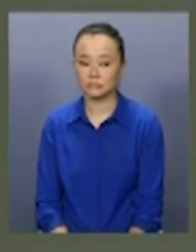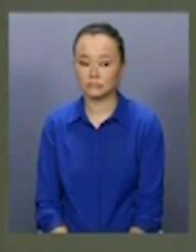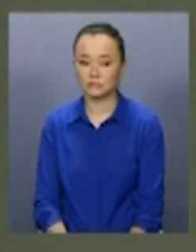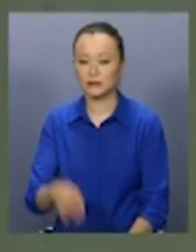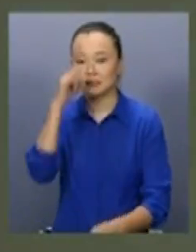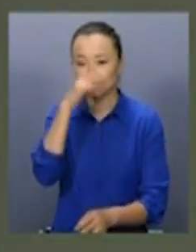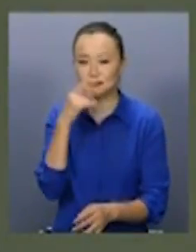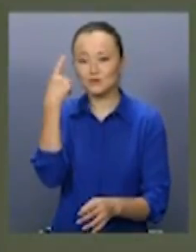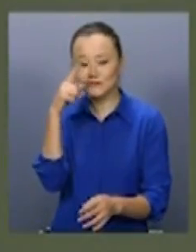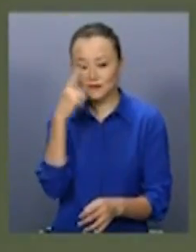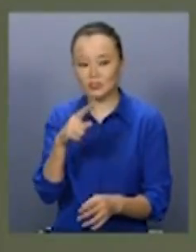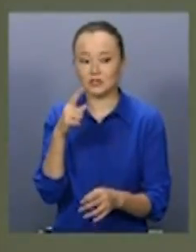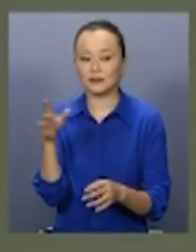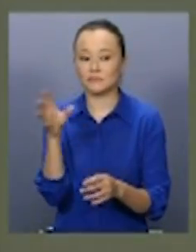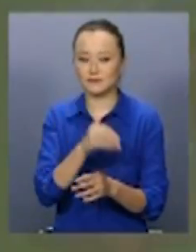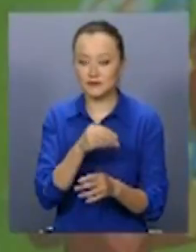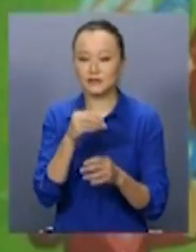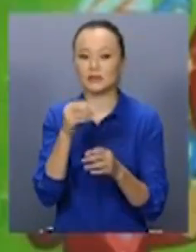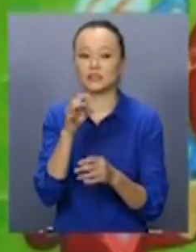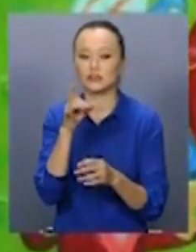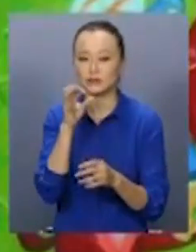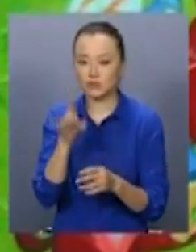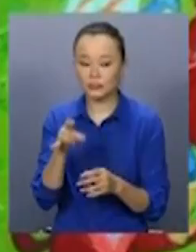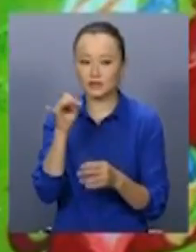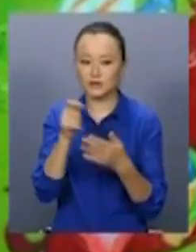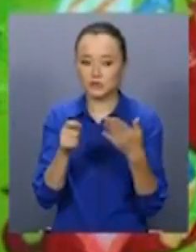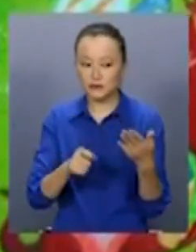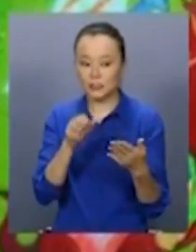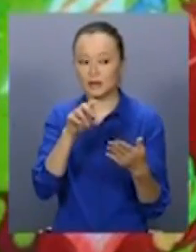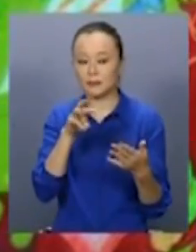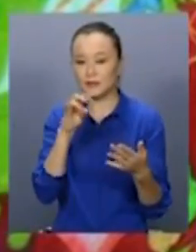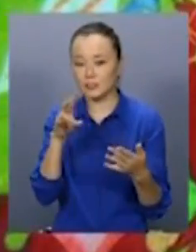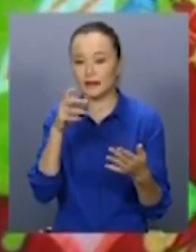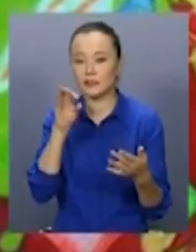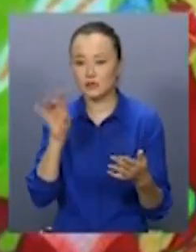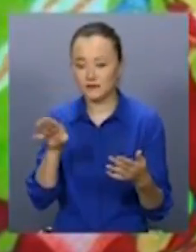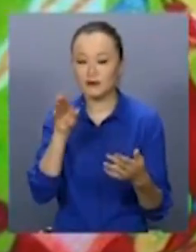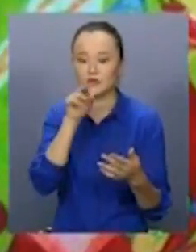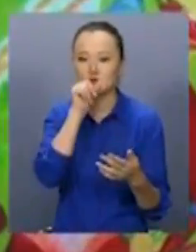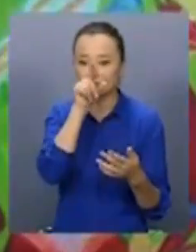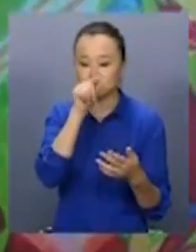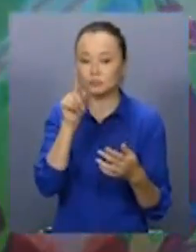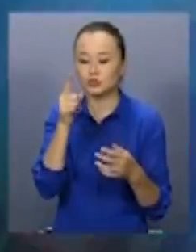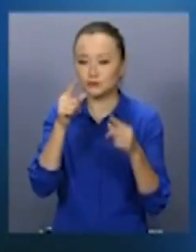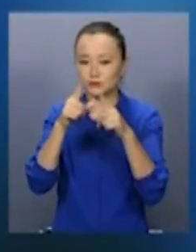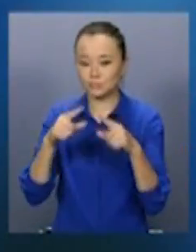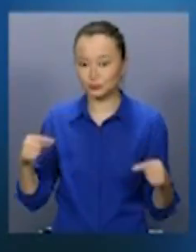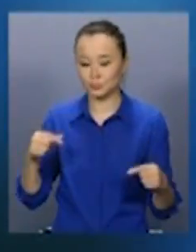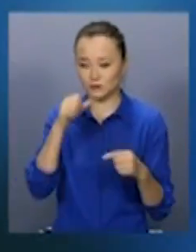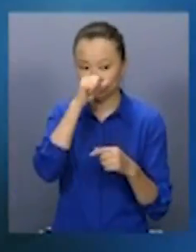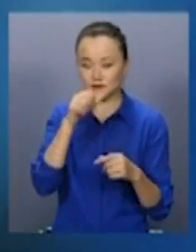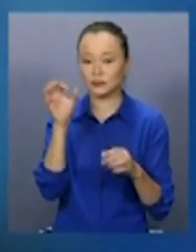Қазақ мультипликация өнерінің тұсауын режиссер әрі суретші Әмен Қайдаровтың «Қарлығаштың құйрығы неге айыр» мультхикаясы